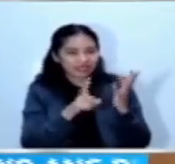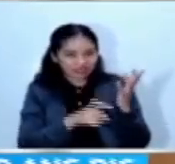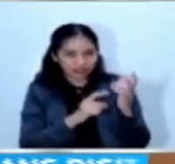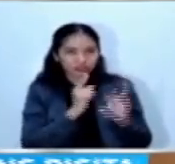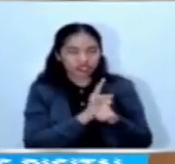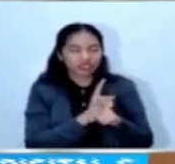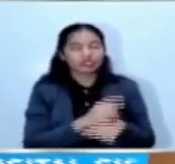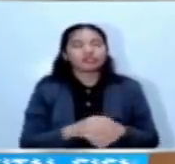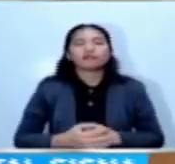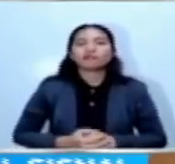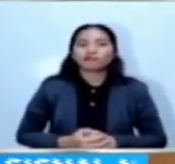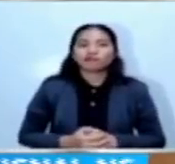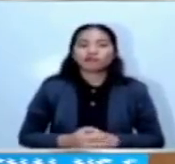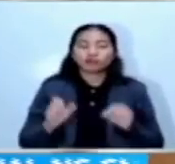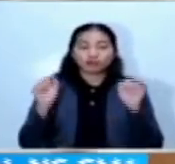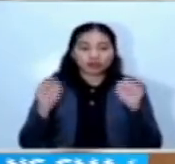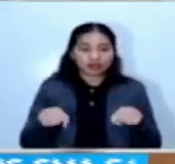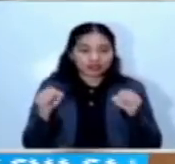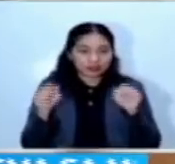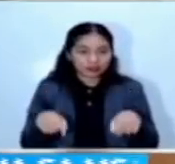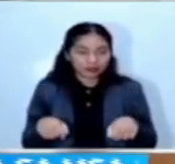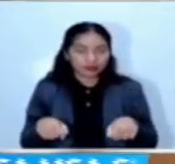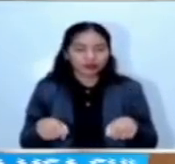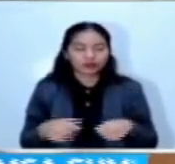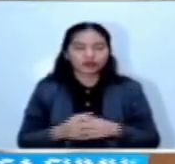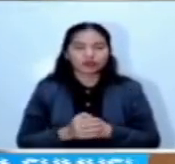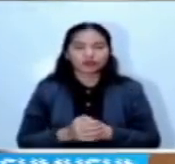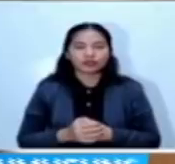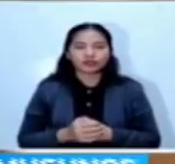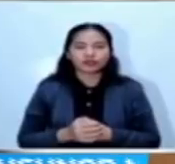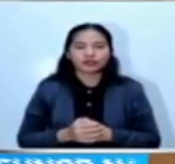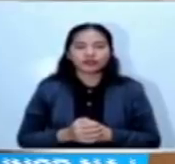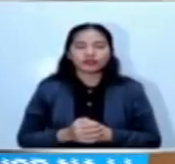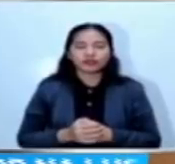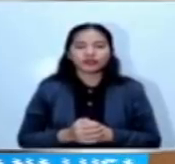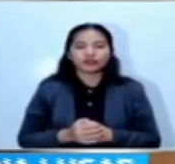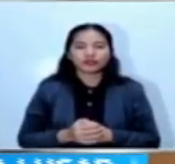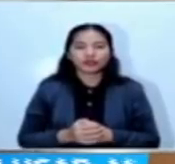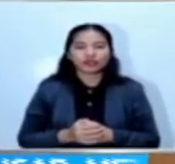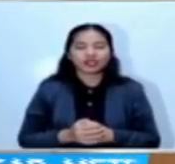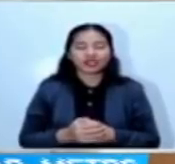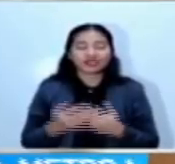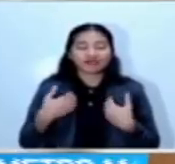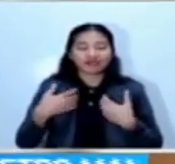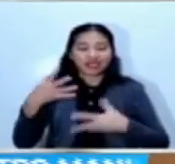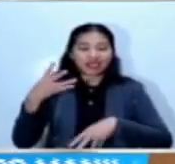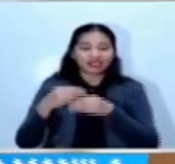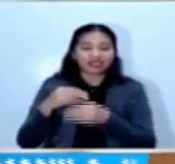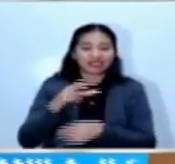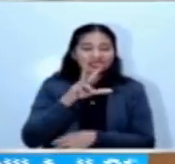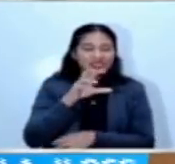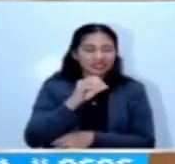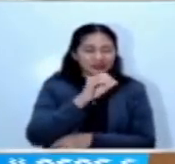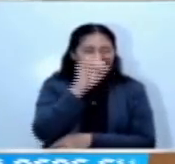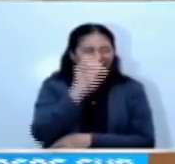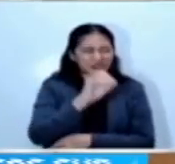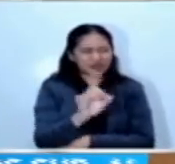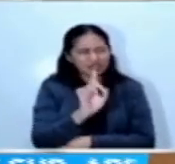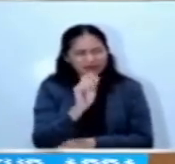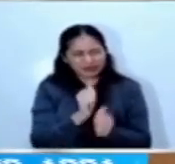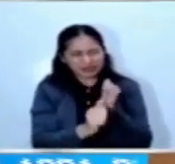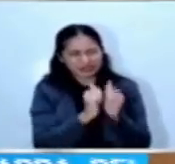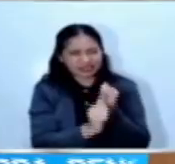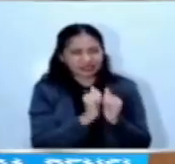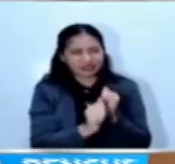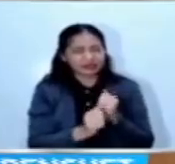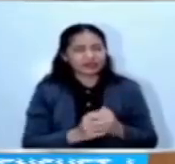it be possible na yung sinasabi nyo po na dagdagan pa ng 30%? Paano ho ba yun? Pa-explain ka lang po. So, ito bilang